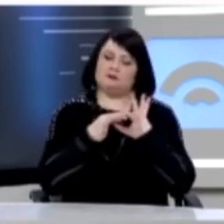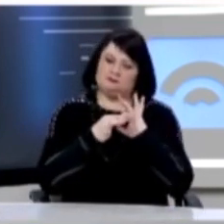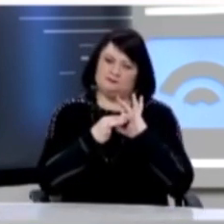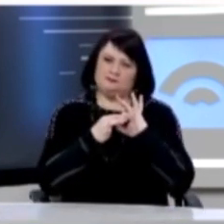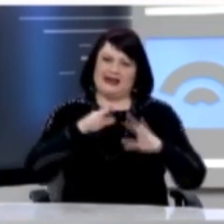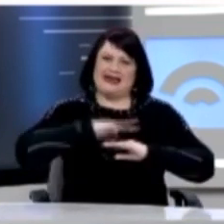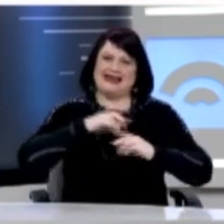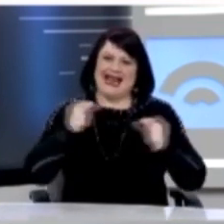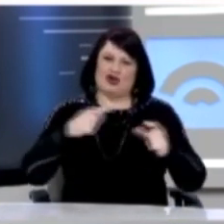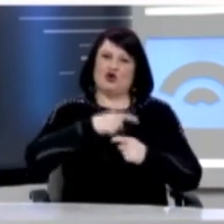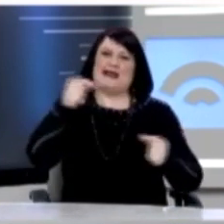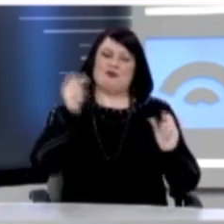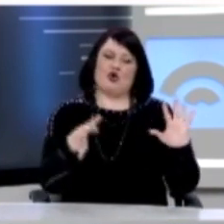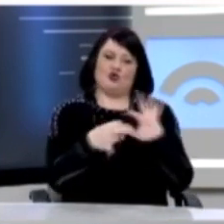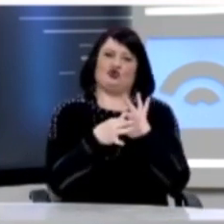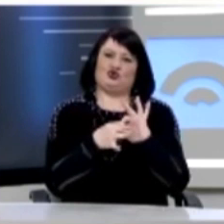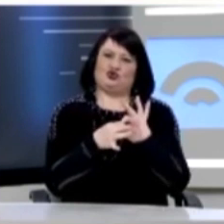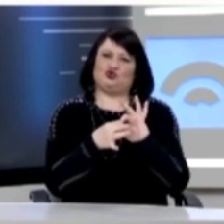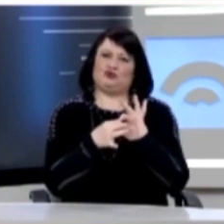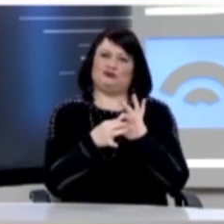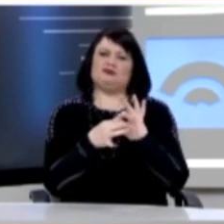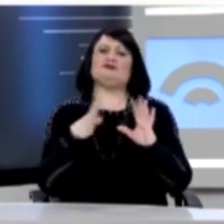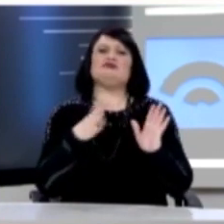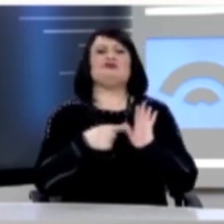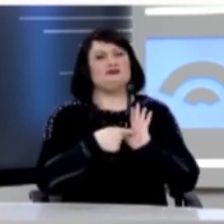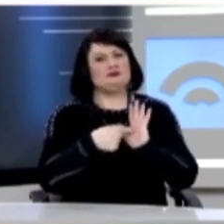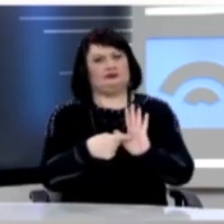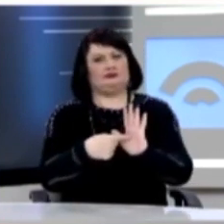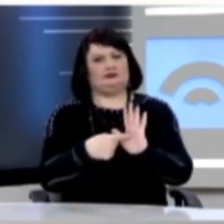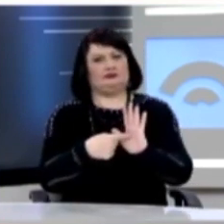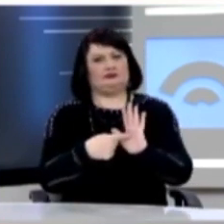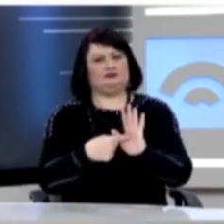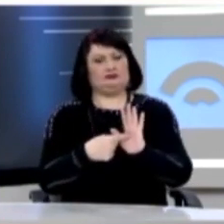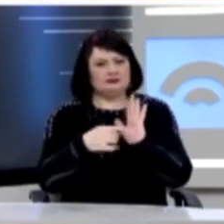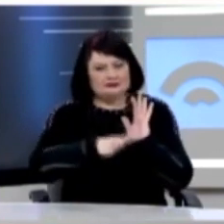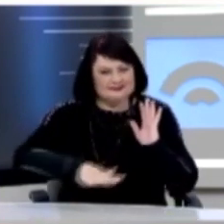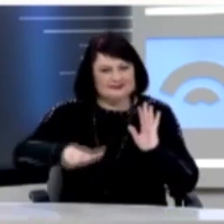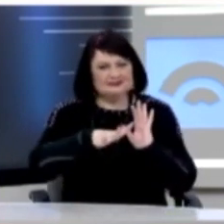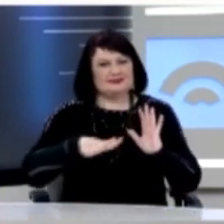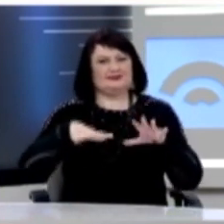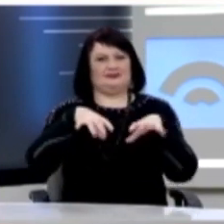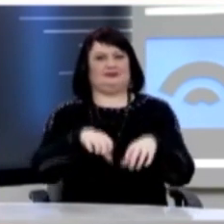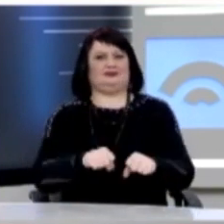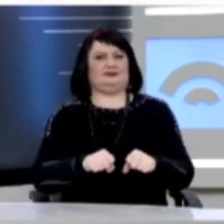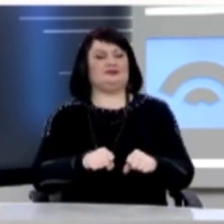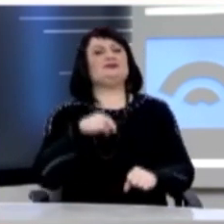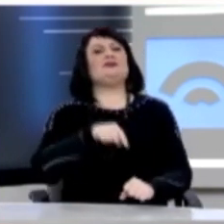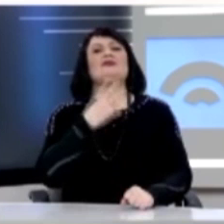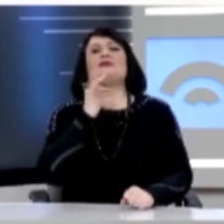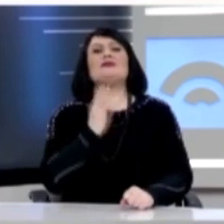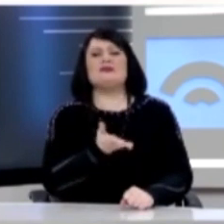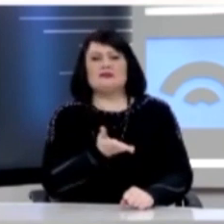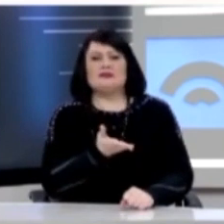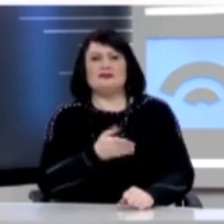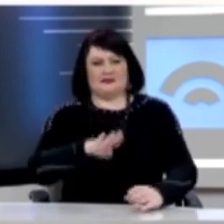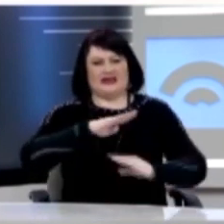συνεργασία ΝΑΤΟ-Κύπρου και την ενεργότερη παρουσία της Ιμπεριαλιστικής Συμμαχίας στην περιοχή, διαθέτοντας για αυτόν τον σκοπό